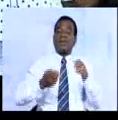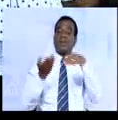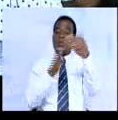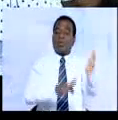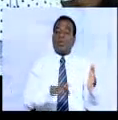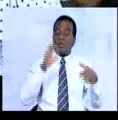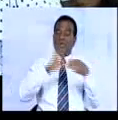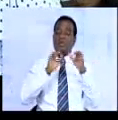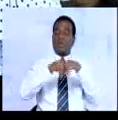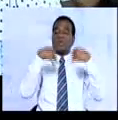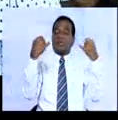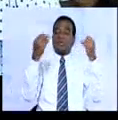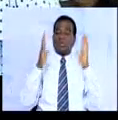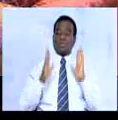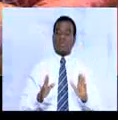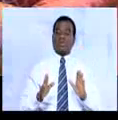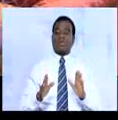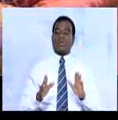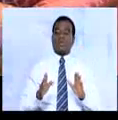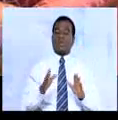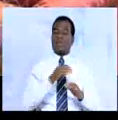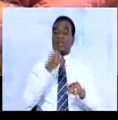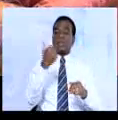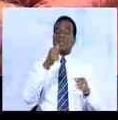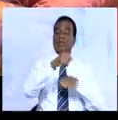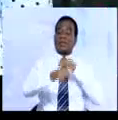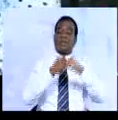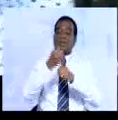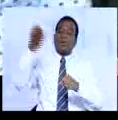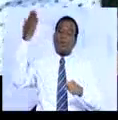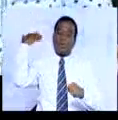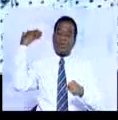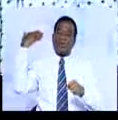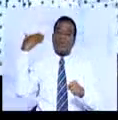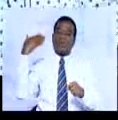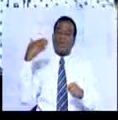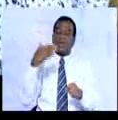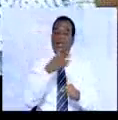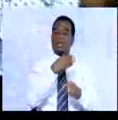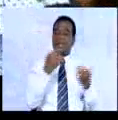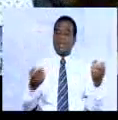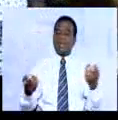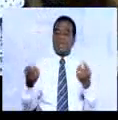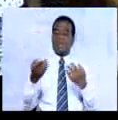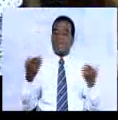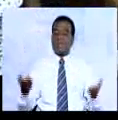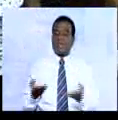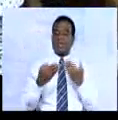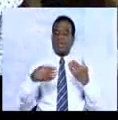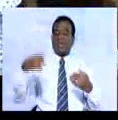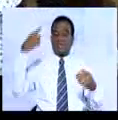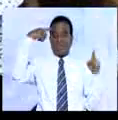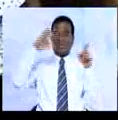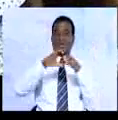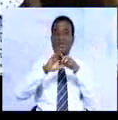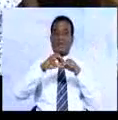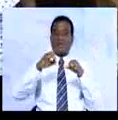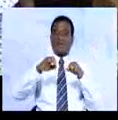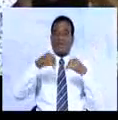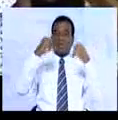Jean-Hélène, le correspondant de RFI, il y a 10 ans. J'ai derrière moi ici Thierry, le frère de Jean-Hélène.